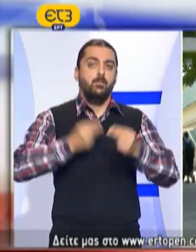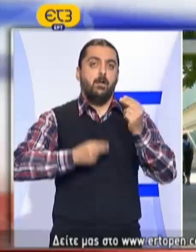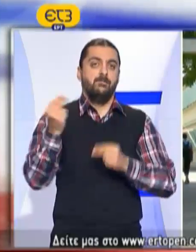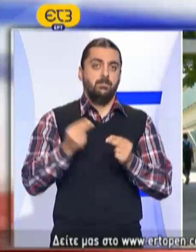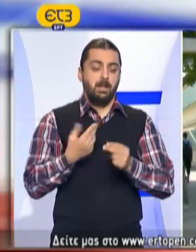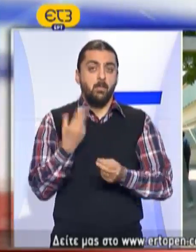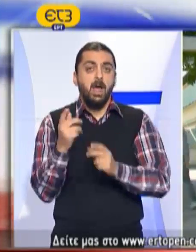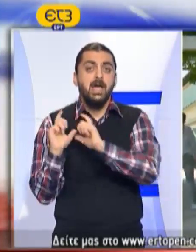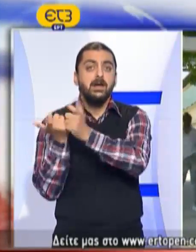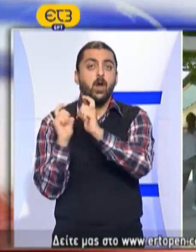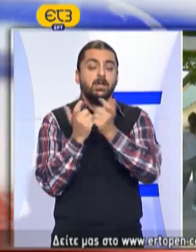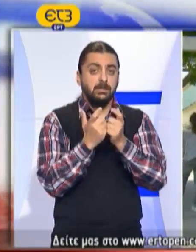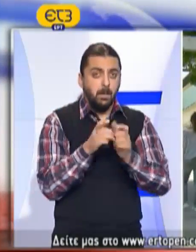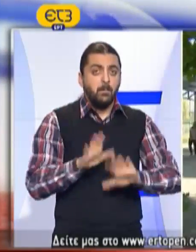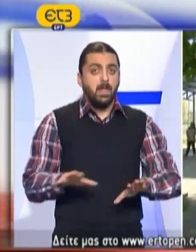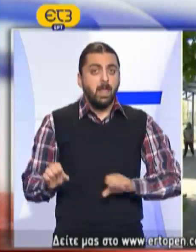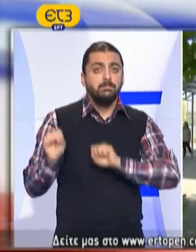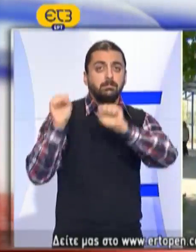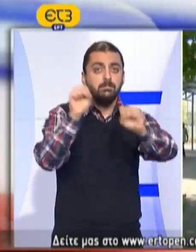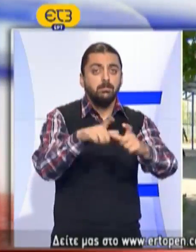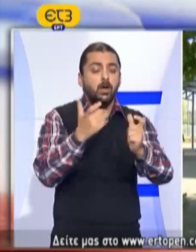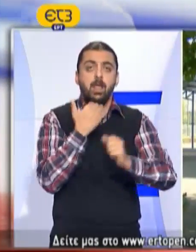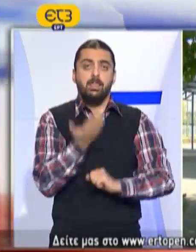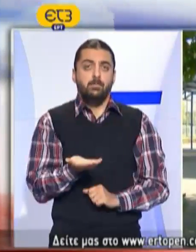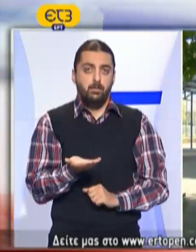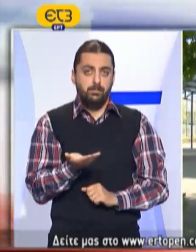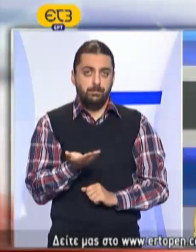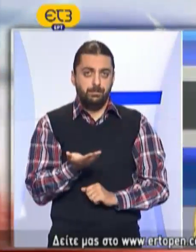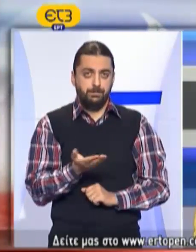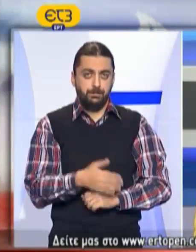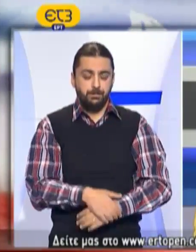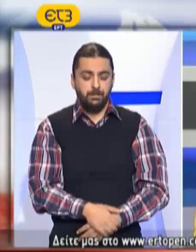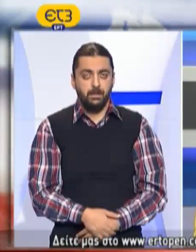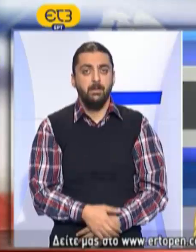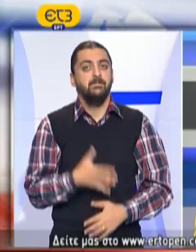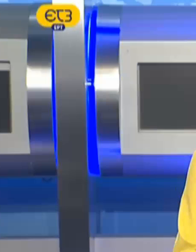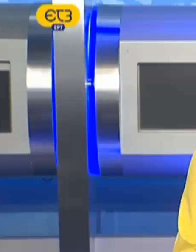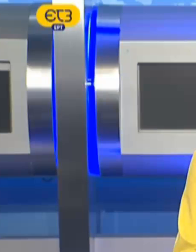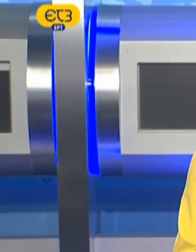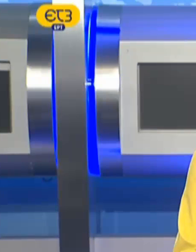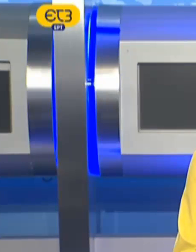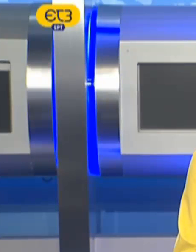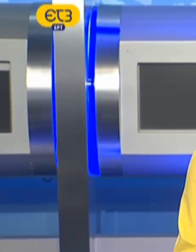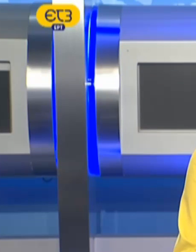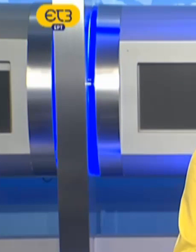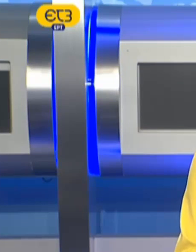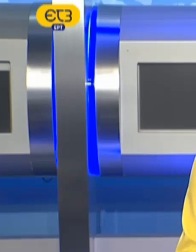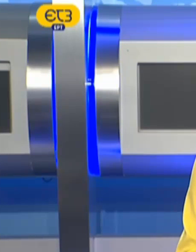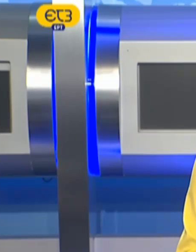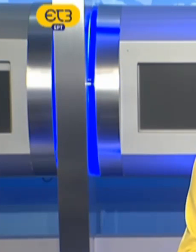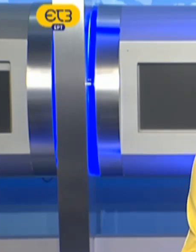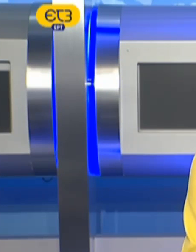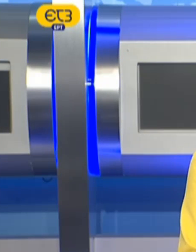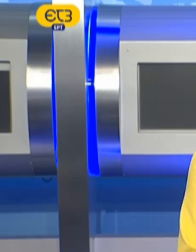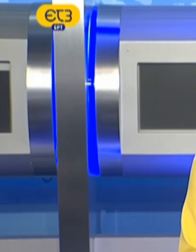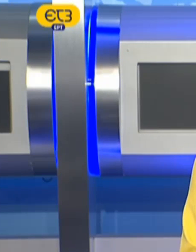από πολλές οικογένειες, οι οποίες δεν μπορούν να στείλουν τα παιδιά τους στο σχολείο. Χριστίνα. Νίκη, να σε ευχαριστήσουμε πάρα πολύ για το ρεπορτάζ σου και